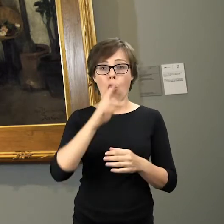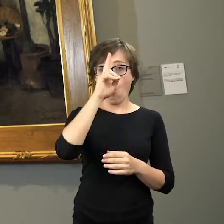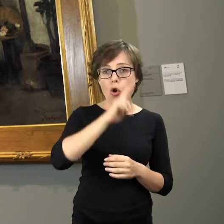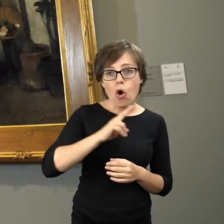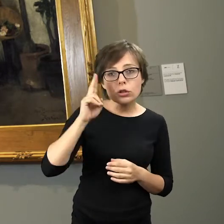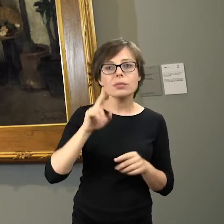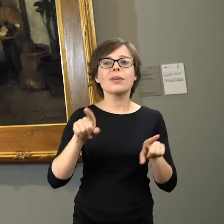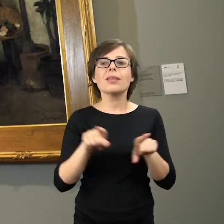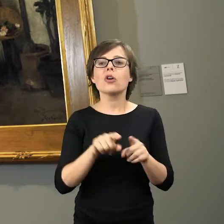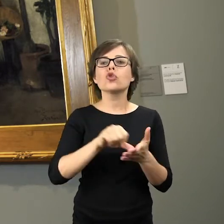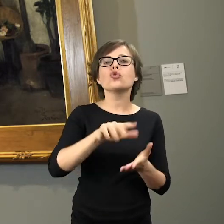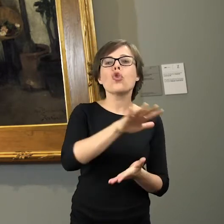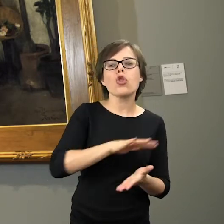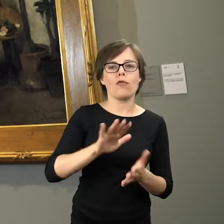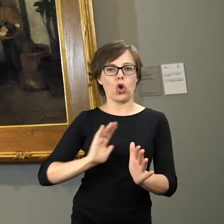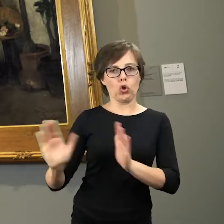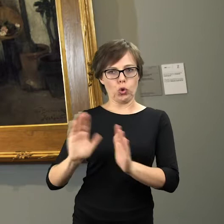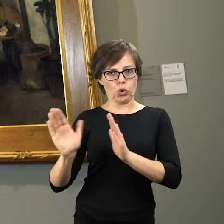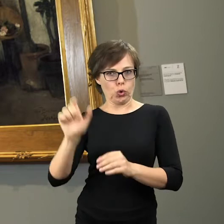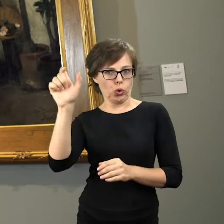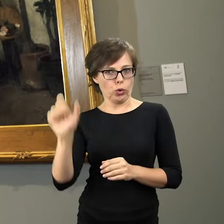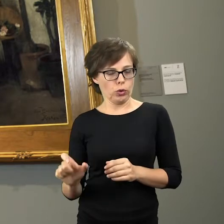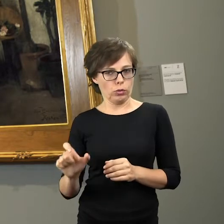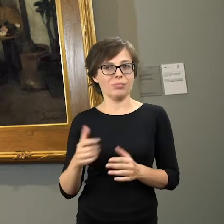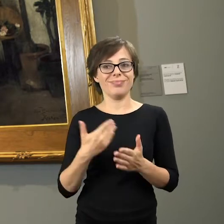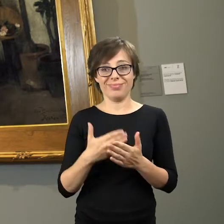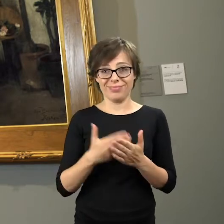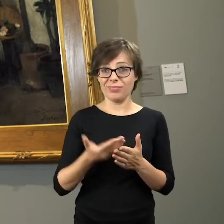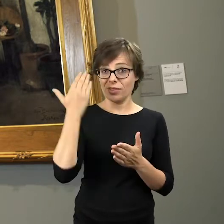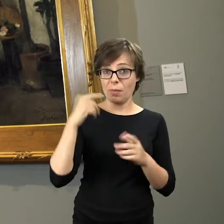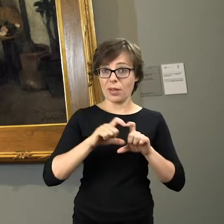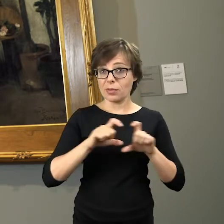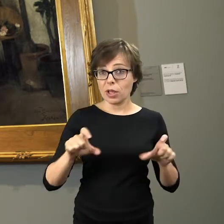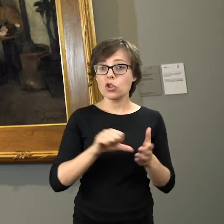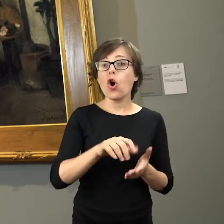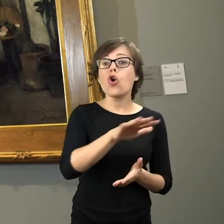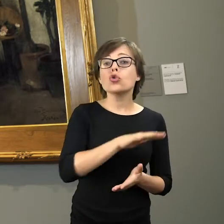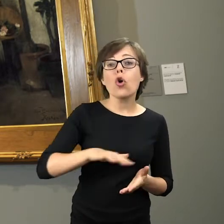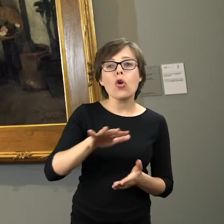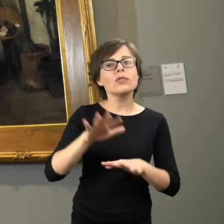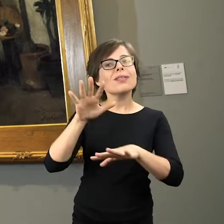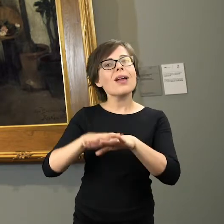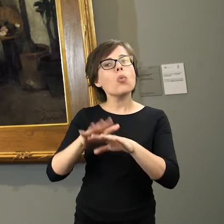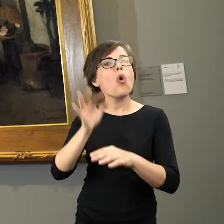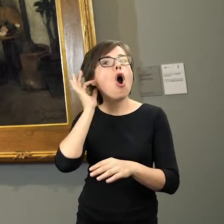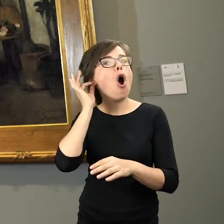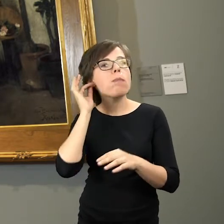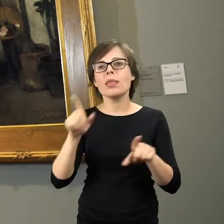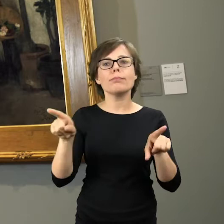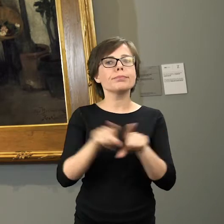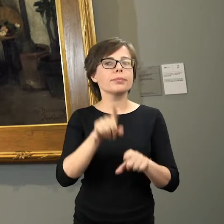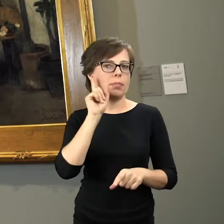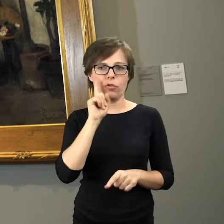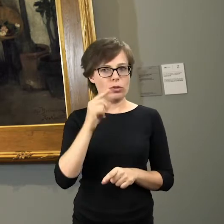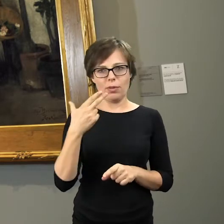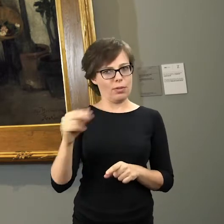rodziców, przez środowisko, które kobiecie nie pozwalało zmierzyć się z rzeczywistością tak, jak mogli to robić na